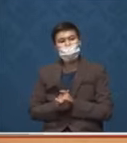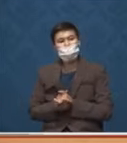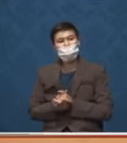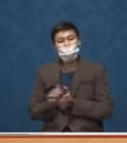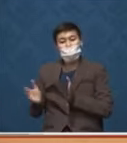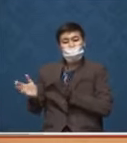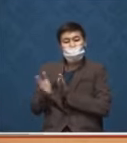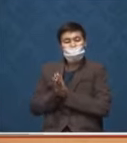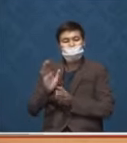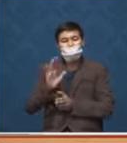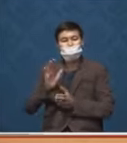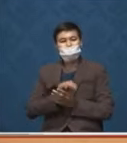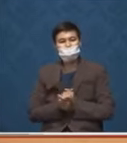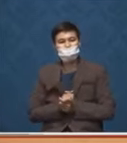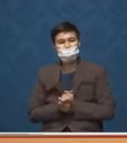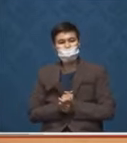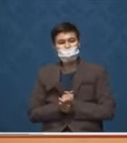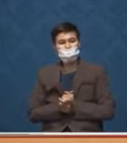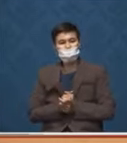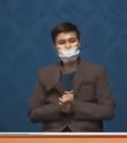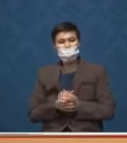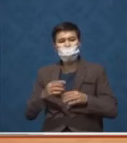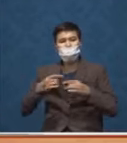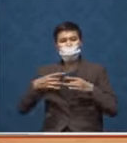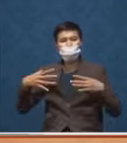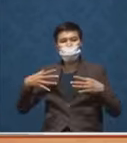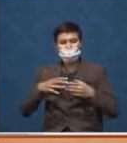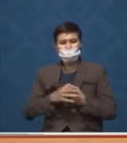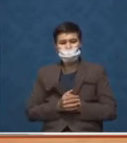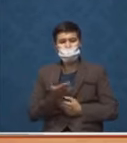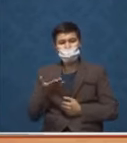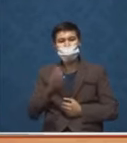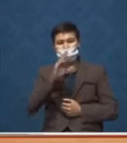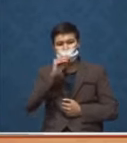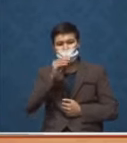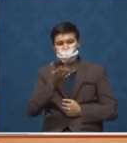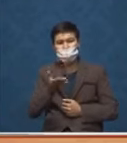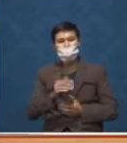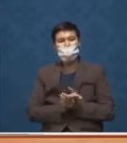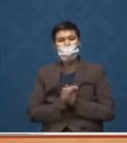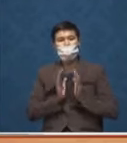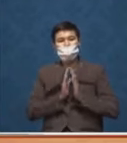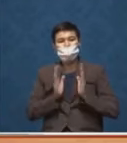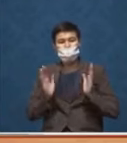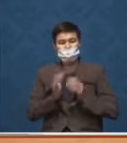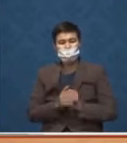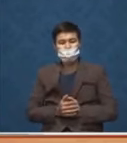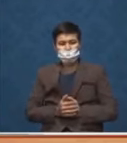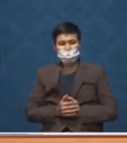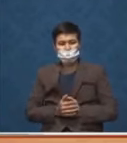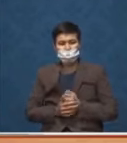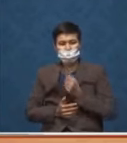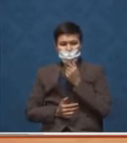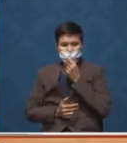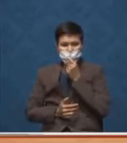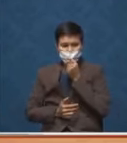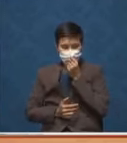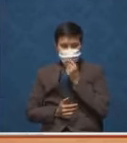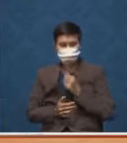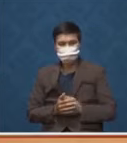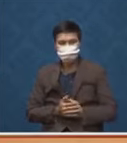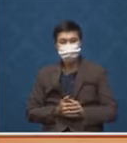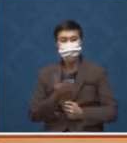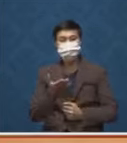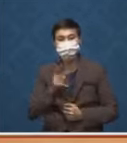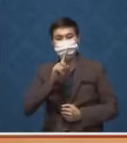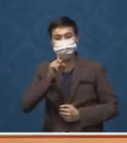ด้วยนะครับเพราะนั้นมันไม่ตรงกับที่คุณพูดทั้งหลังนะครับขอบคุณครับ ขอเชิญถามได้อีกครั้ง